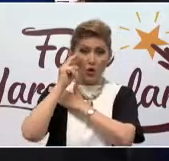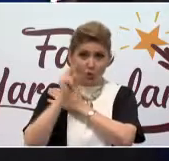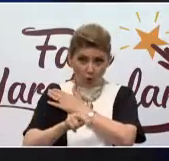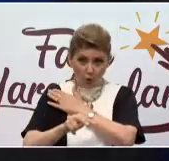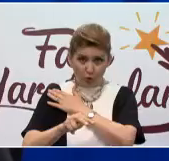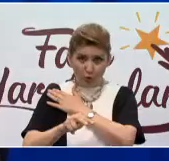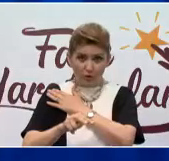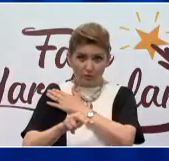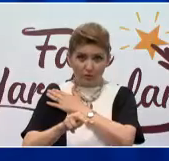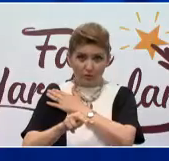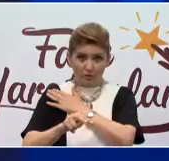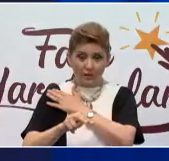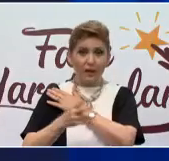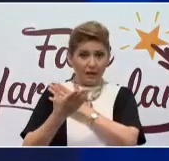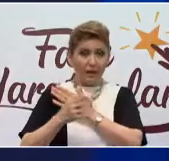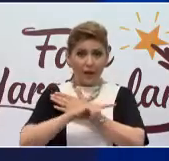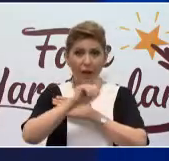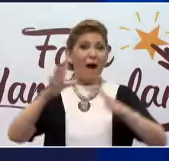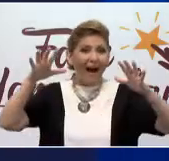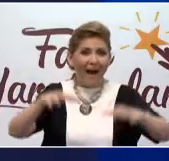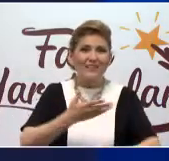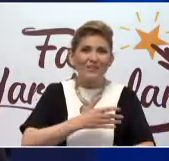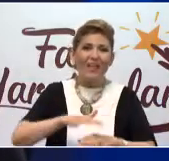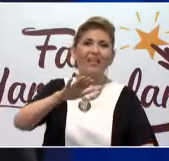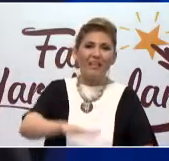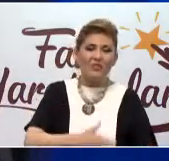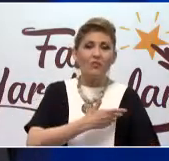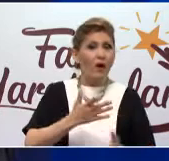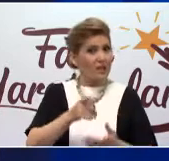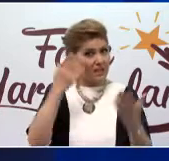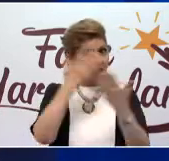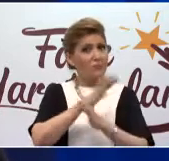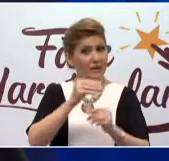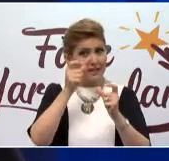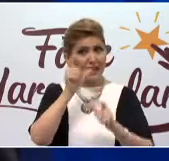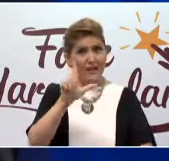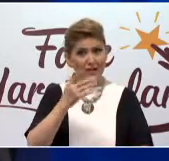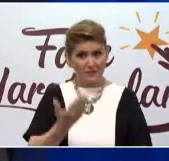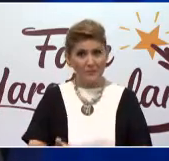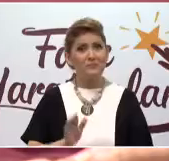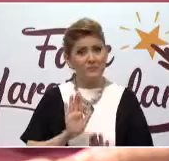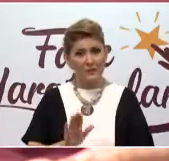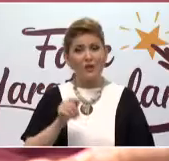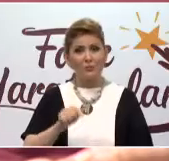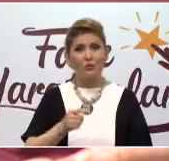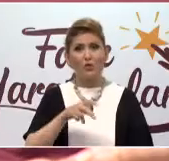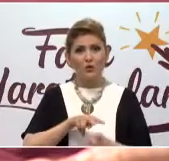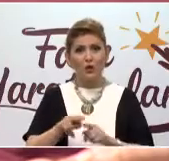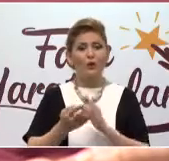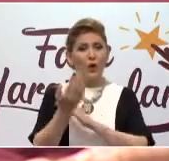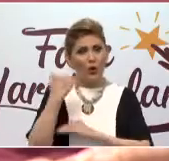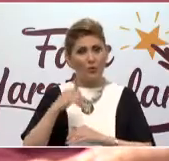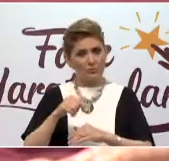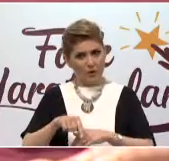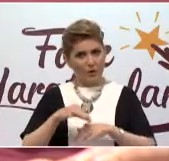çünkü bir de hani herkes atlıyor, ah ne kadar şirin köpek diye sevmeye başlıyor, bunu yapmaması lazım. Kesinlikle. Anladım. Biz Karayla bu yolun öncülerinden